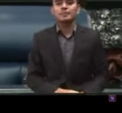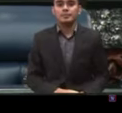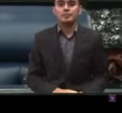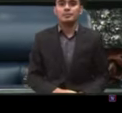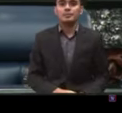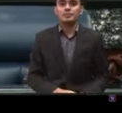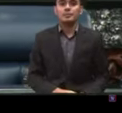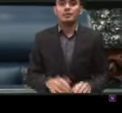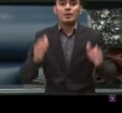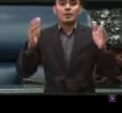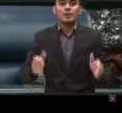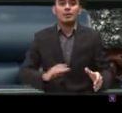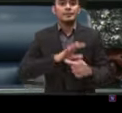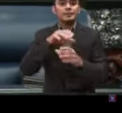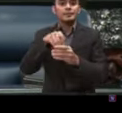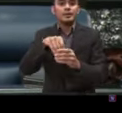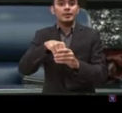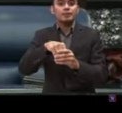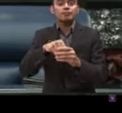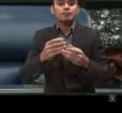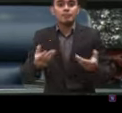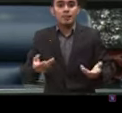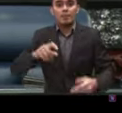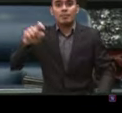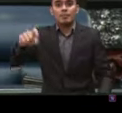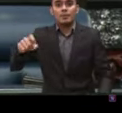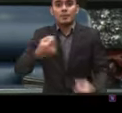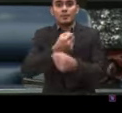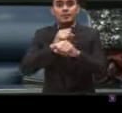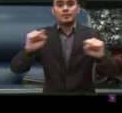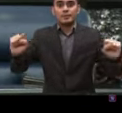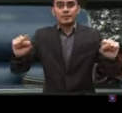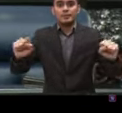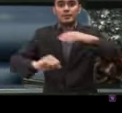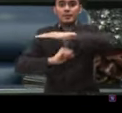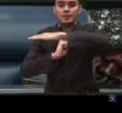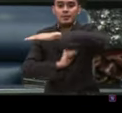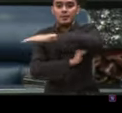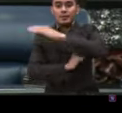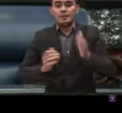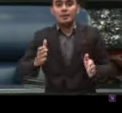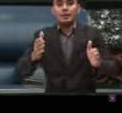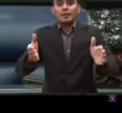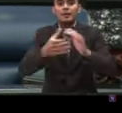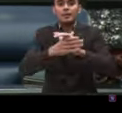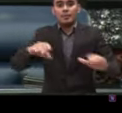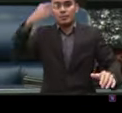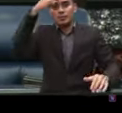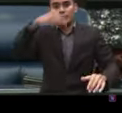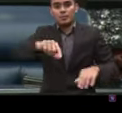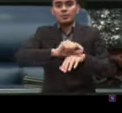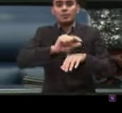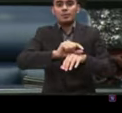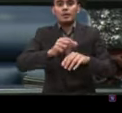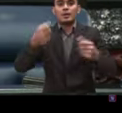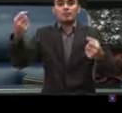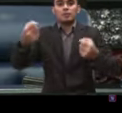ini, pihak-pihak yang berkuasa berkenaan hendaklah menyediakan suatu infrastruktur jalan yang selamat bagi penggunaan